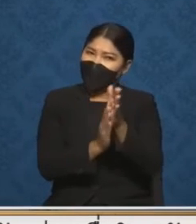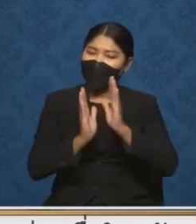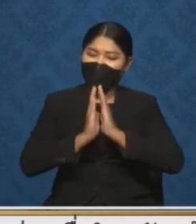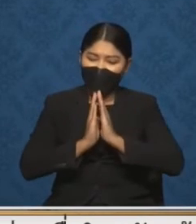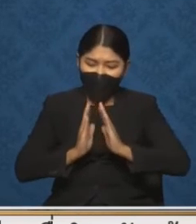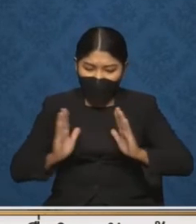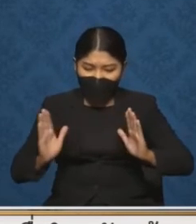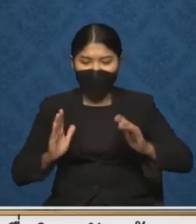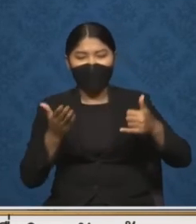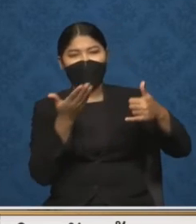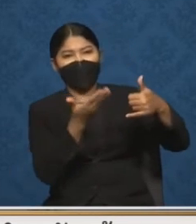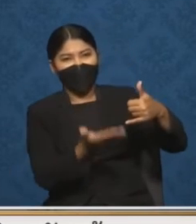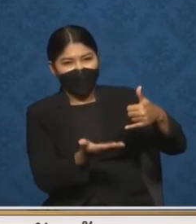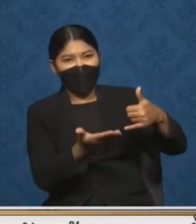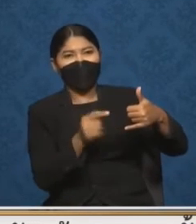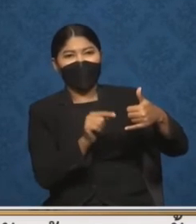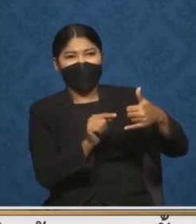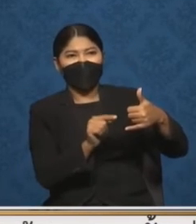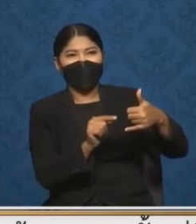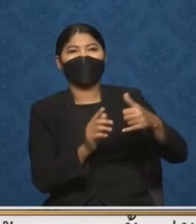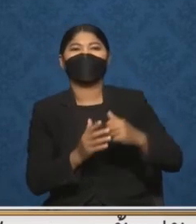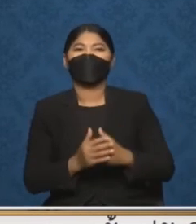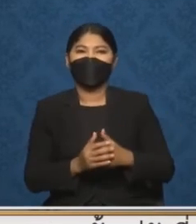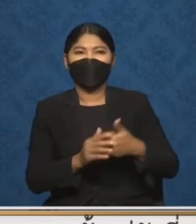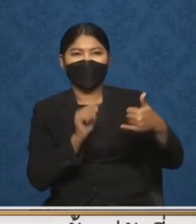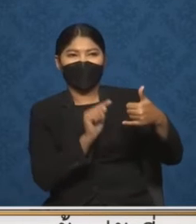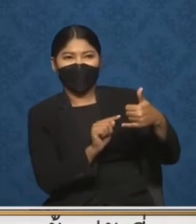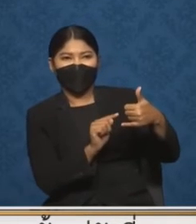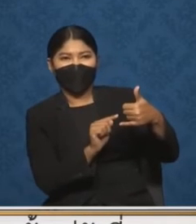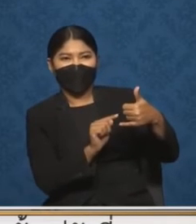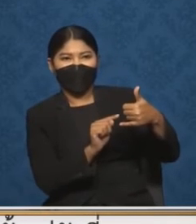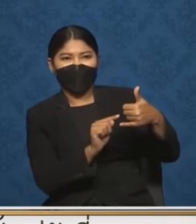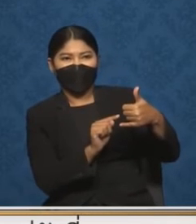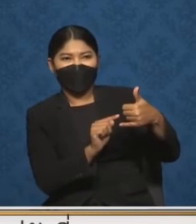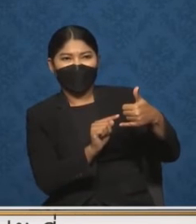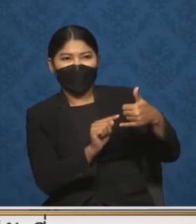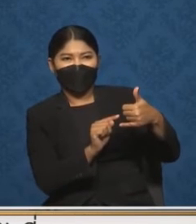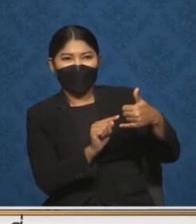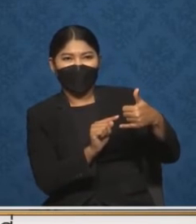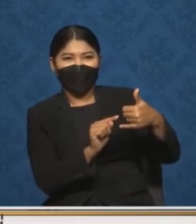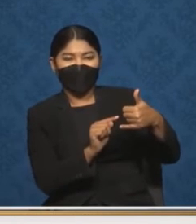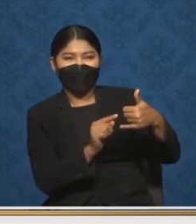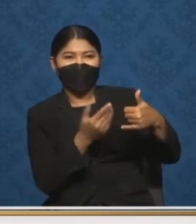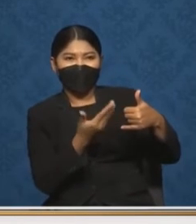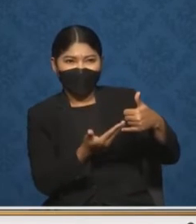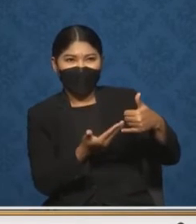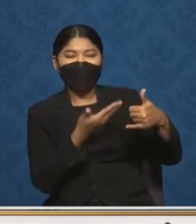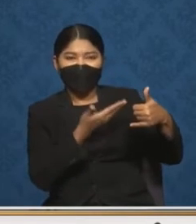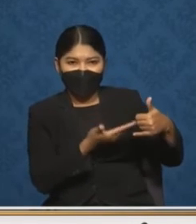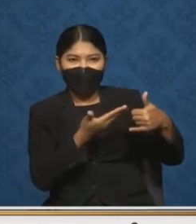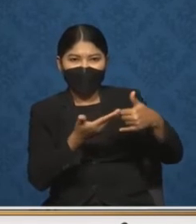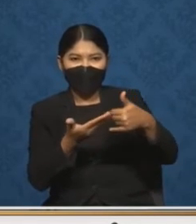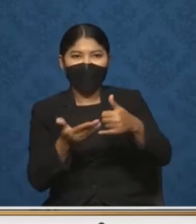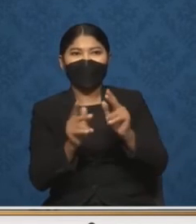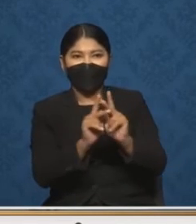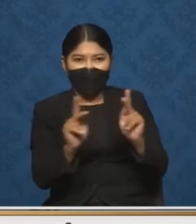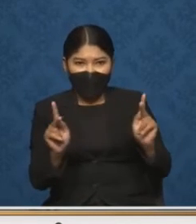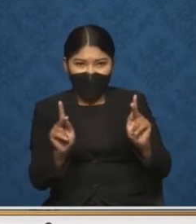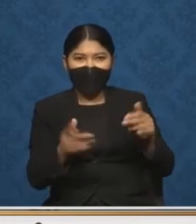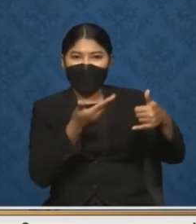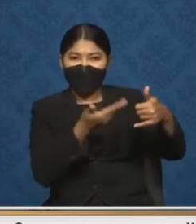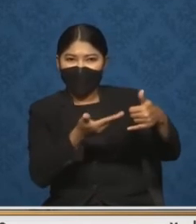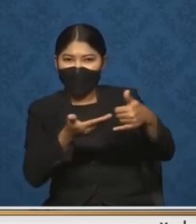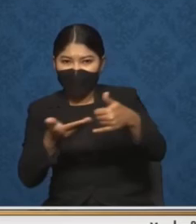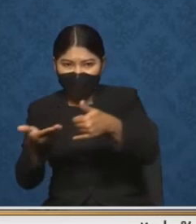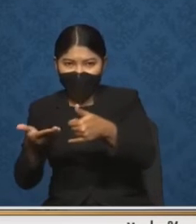บคุณท่านกันตะวนท่เสียนทานนริษขำนุรักษ์ ท่านอนุชาน้อย